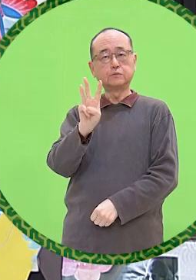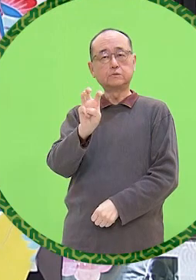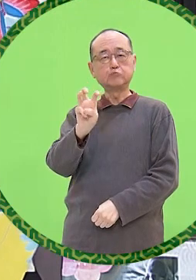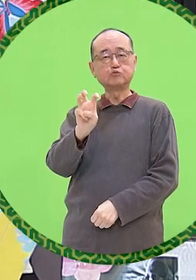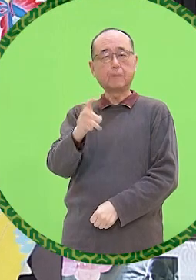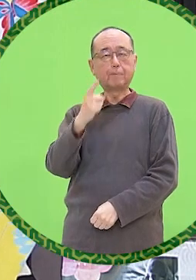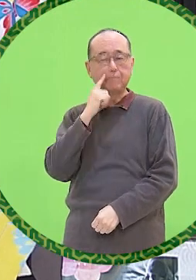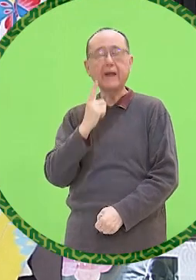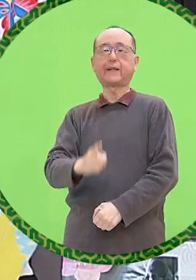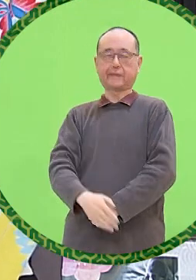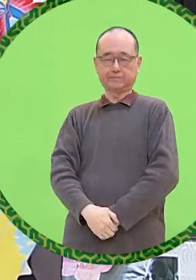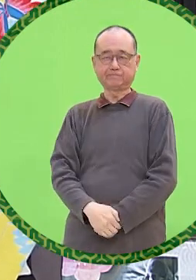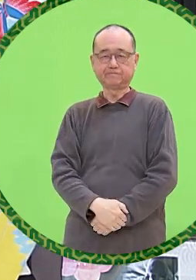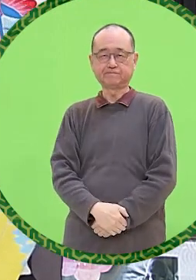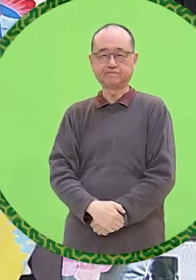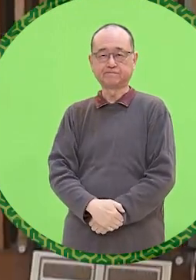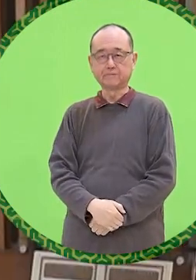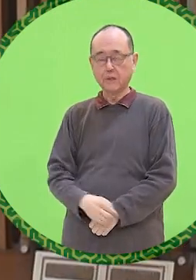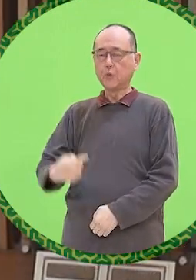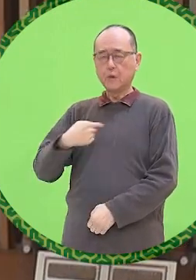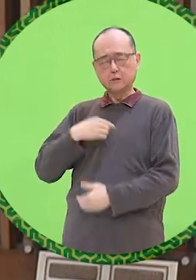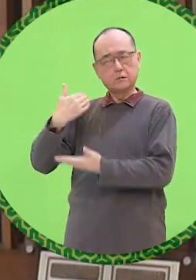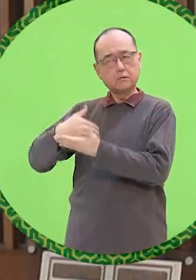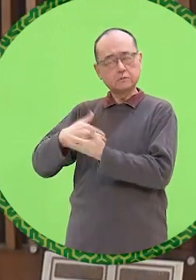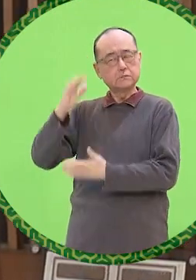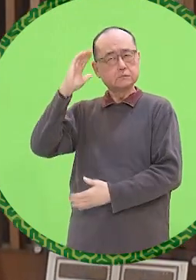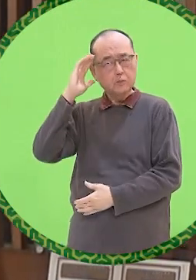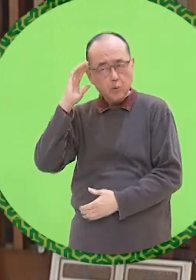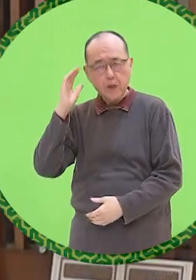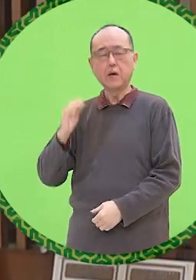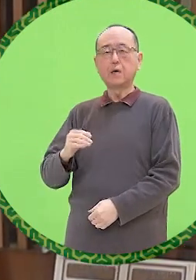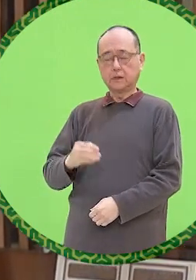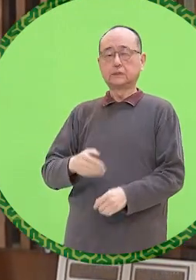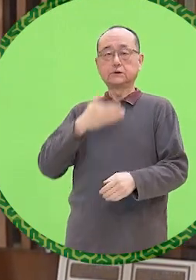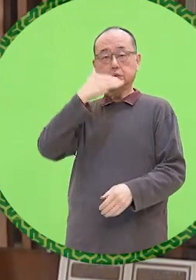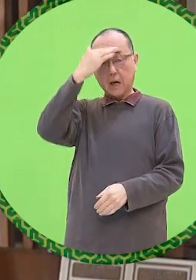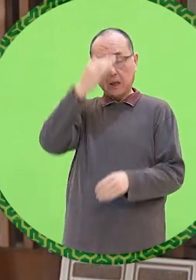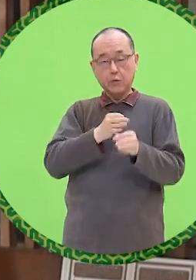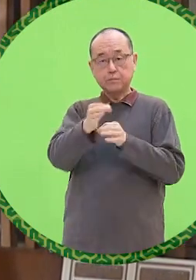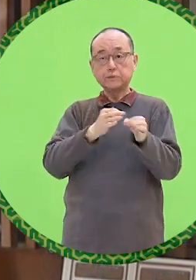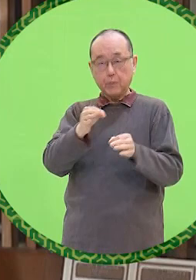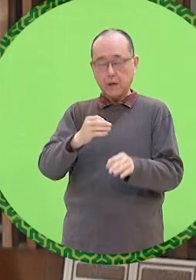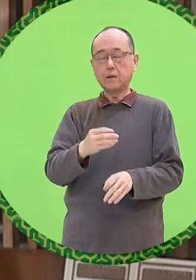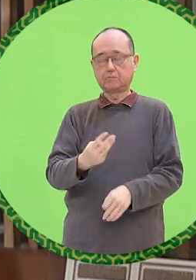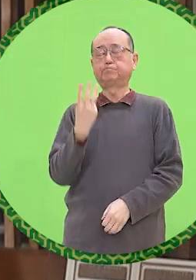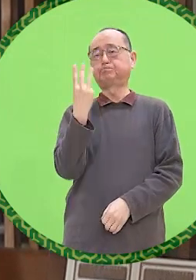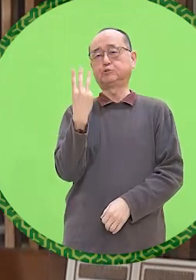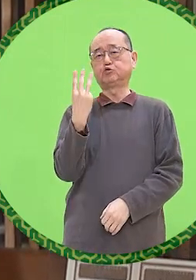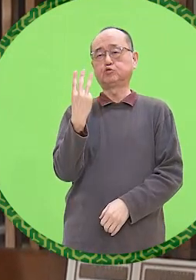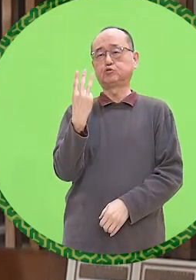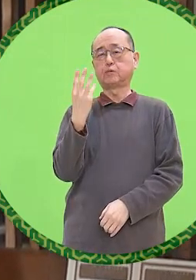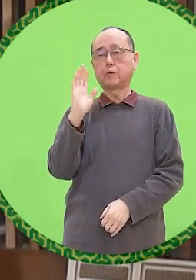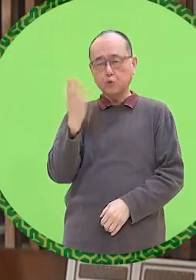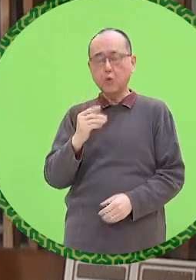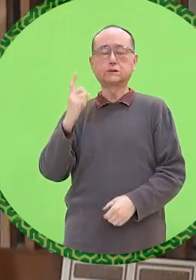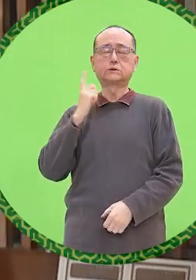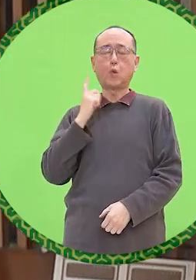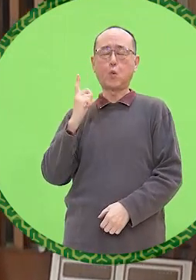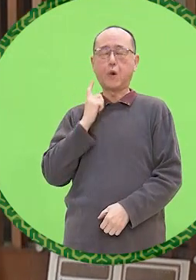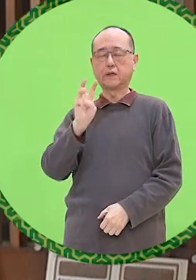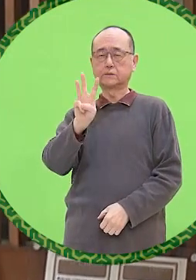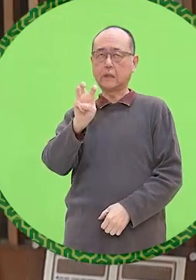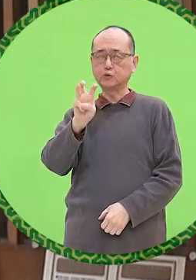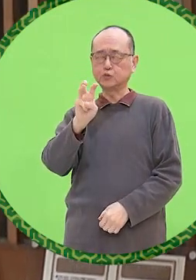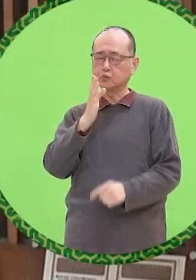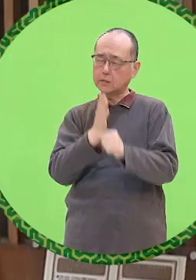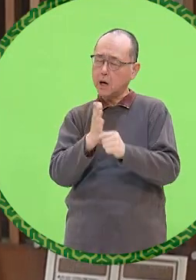年目になろうかと思います。私も聞いた範囲では3軒酒屋さんがあったみたいですけども、昭和30